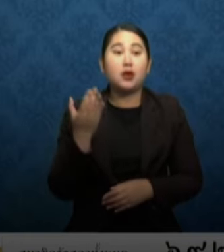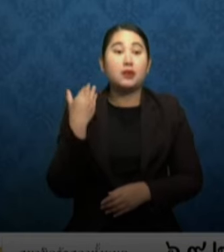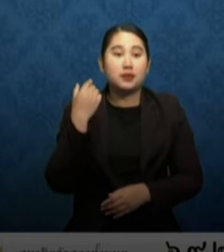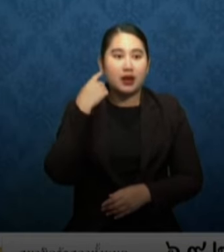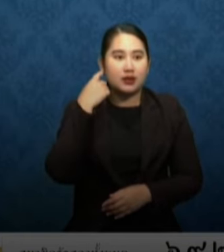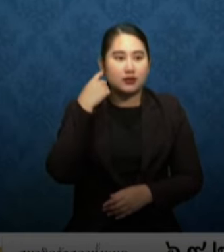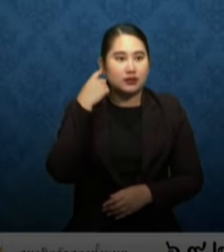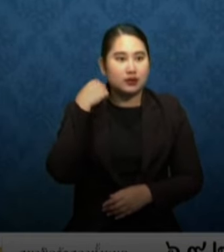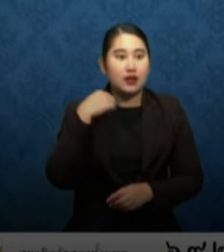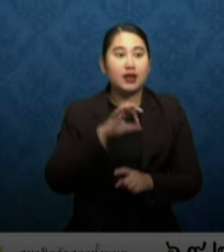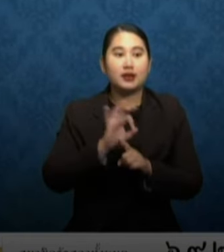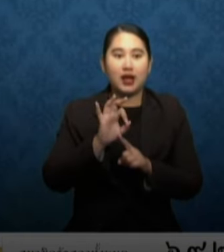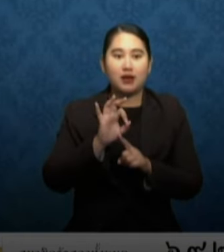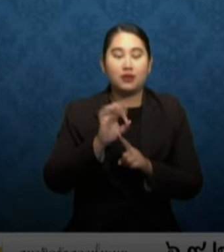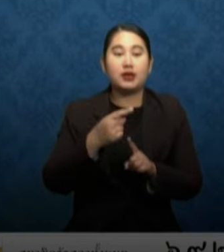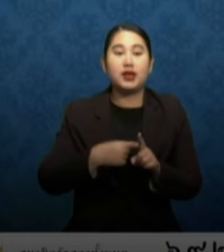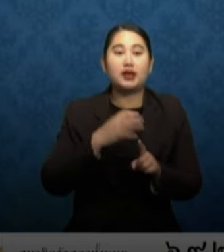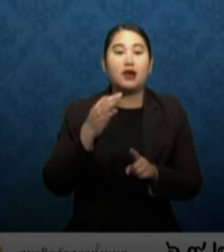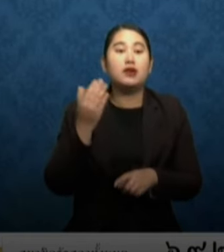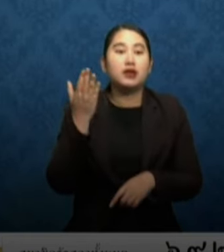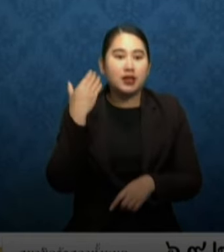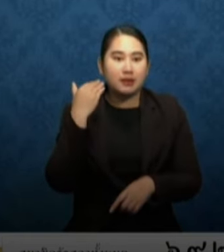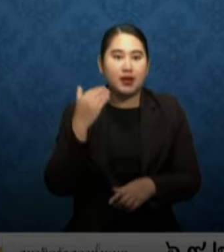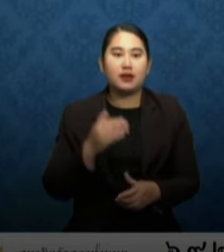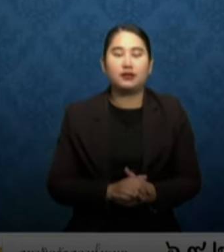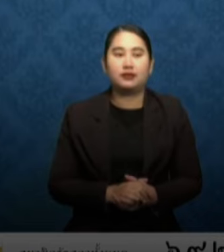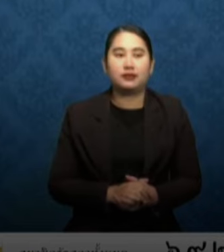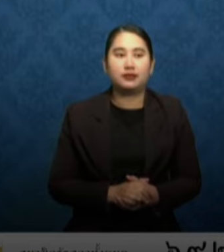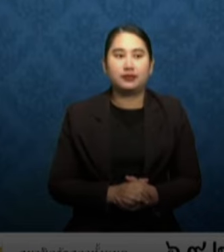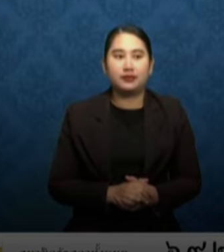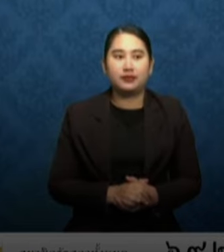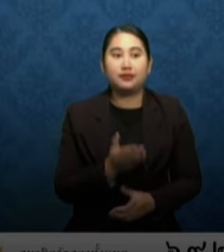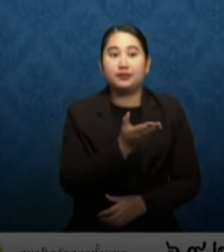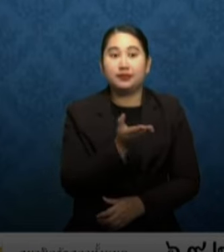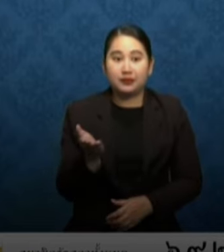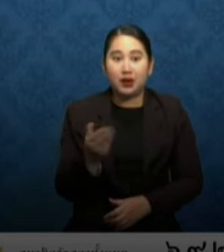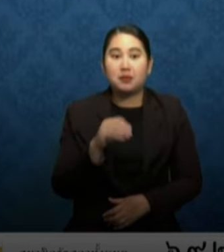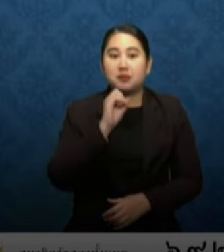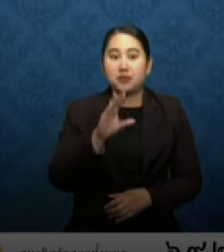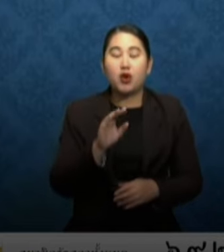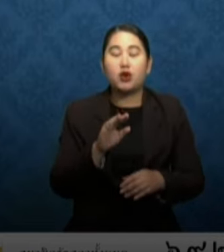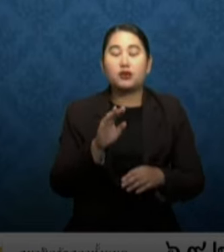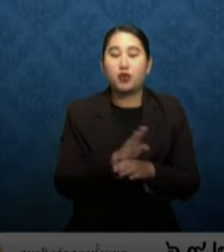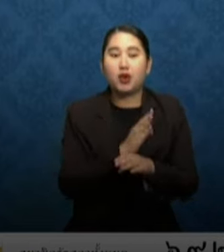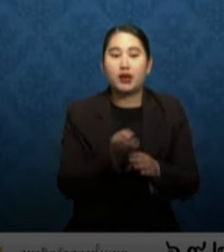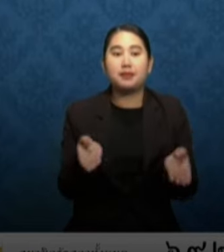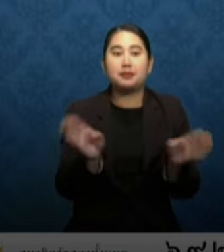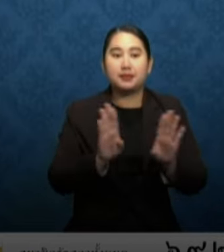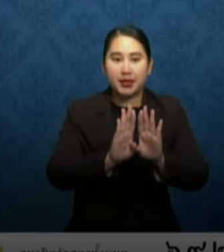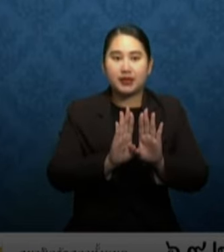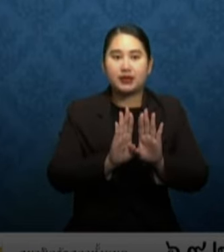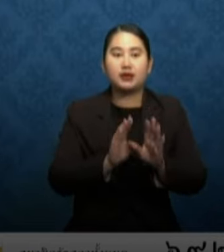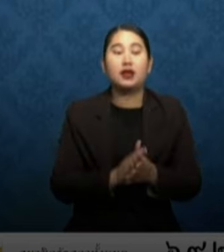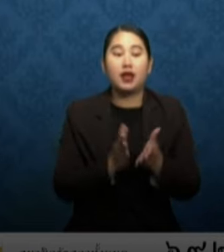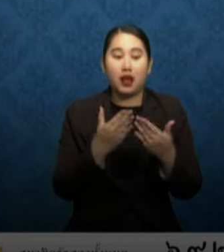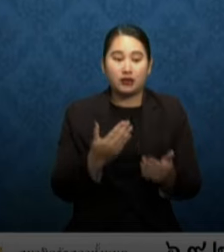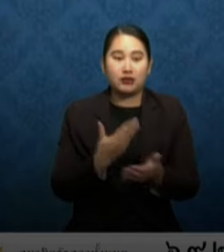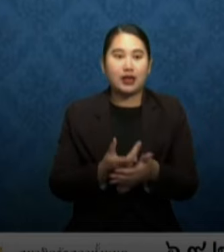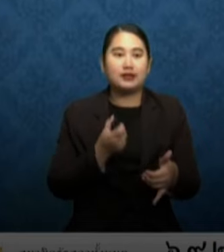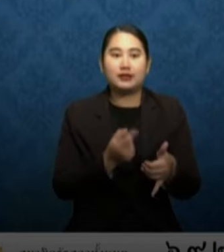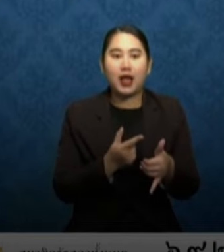กันยายนที่ผ่านมาไม่กี่วันเนี่ยครับห้างตั้งห้วเส็งประกาศปิดตัวและนายจ้างก็ไม่จ่าย